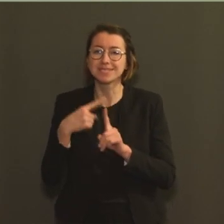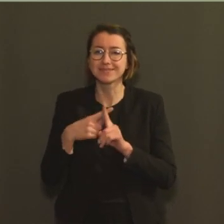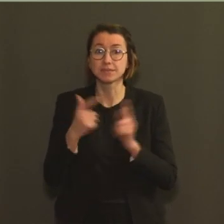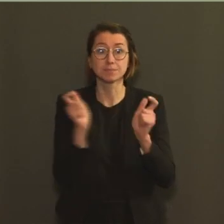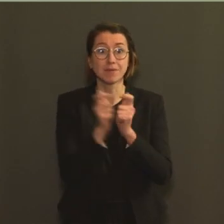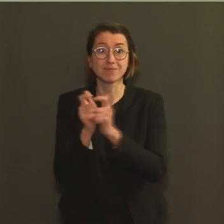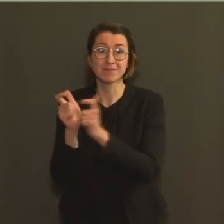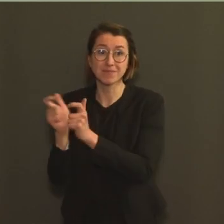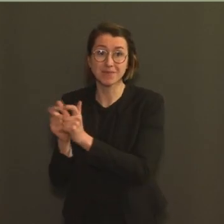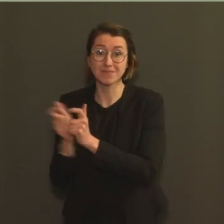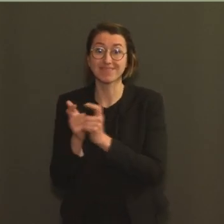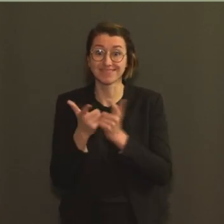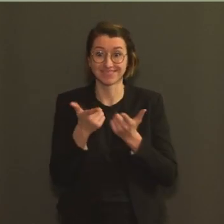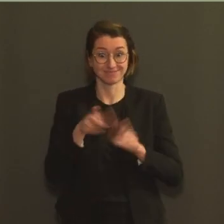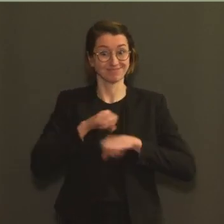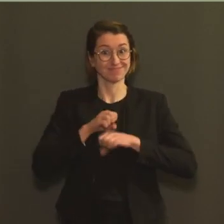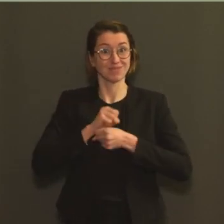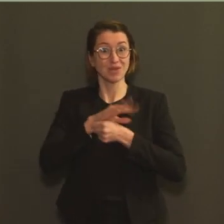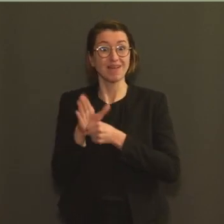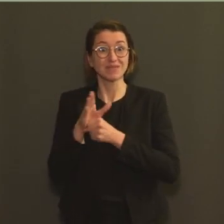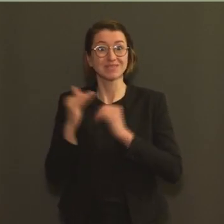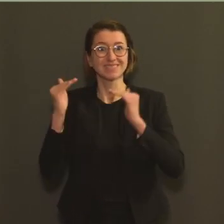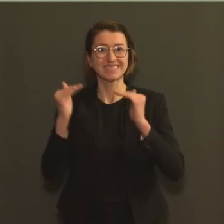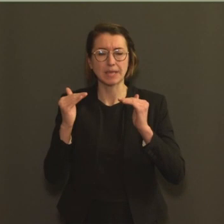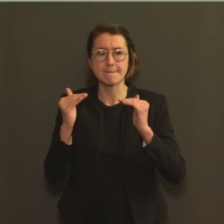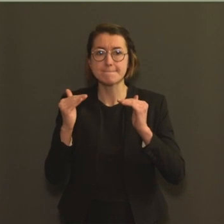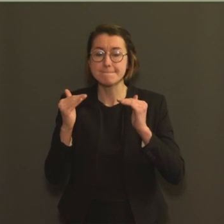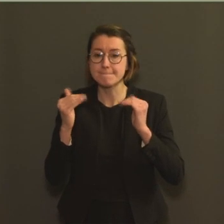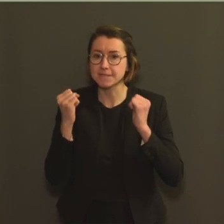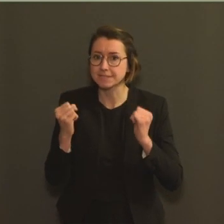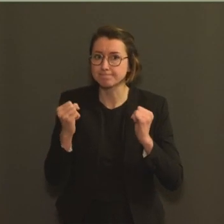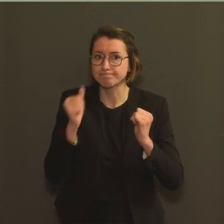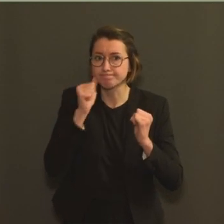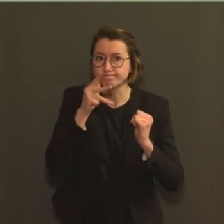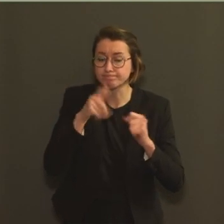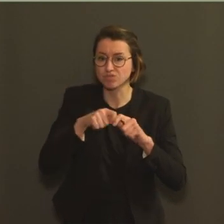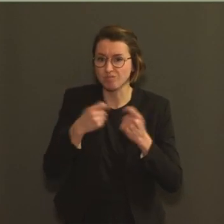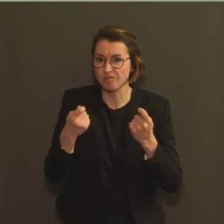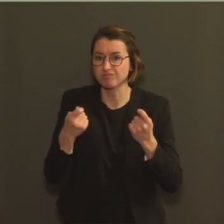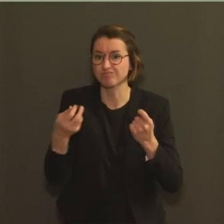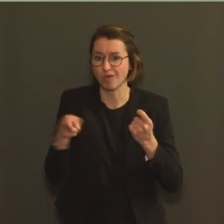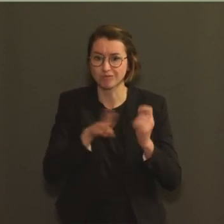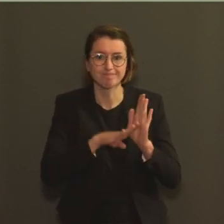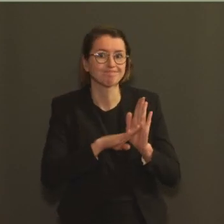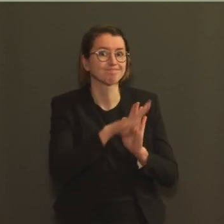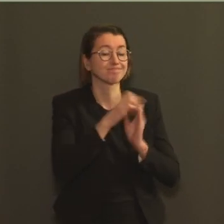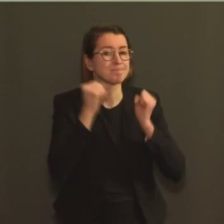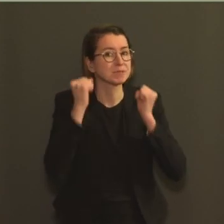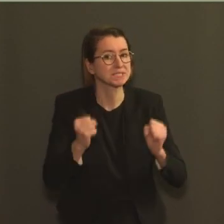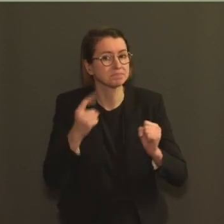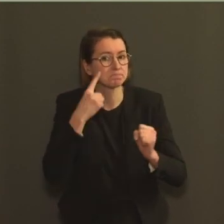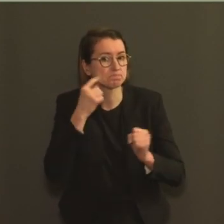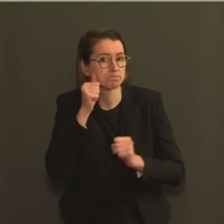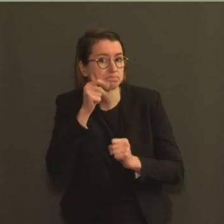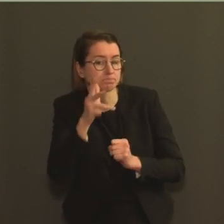avoir éventuellement une petite augmentation du nombre de cas dans les jours qui viennent. Ceci est principalement lié au fait